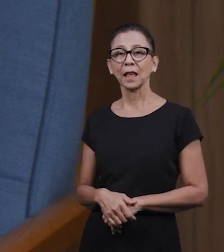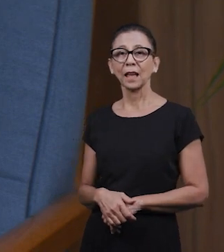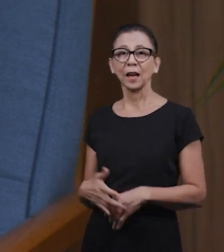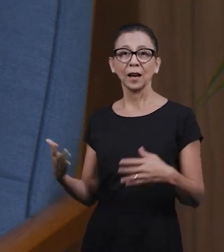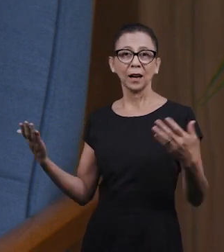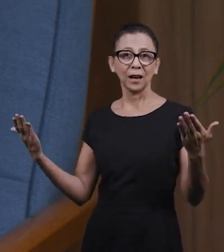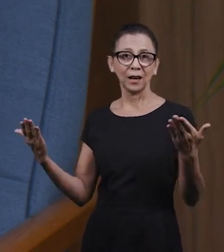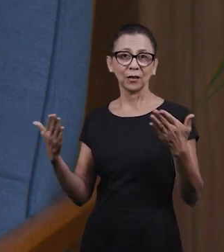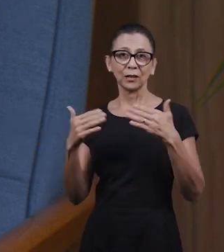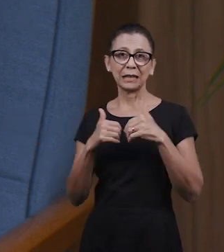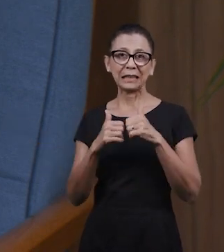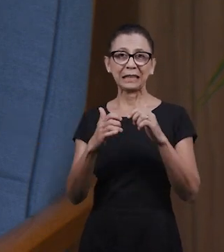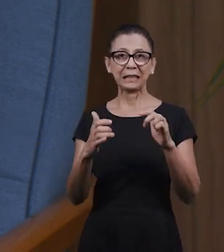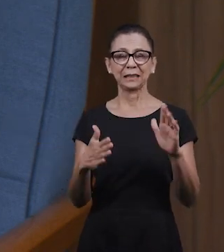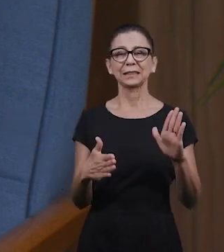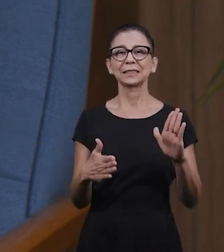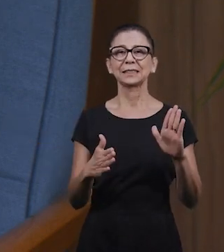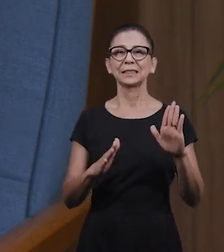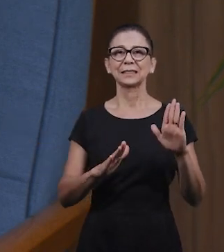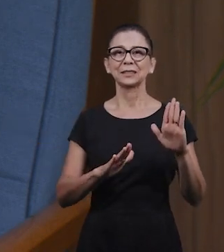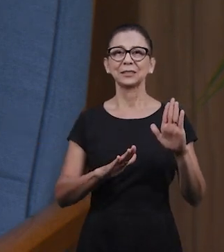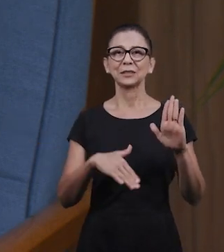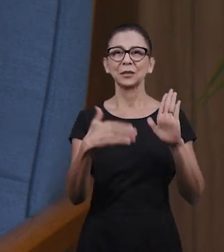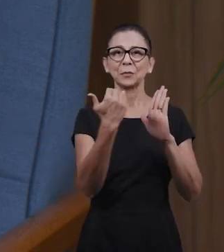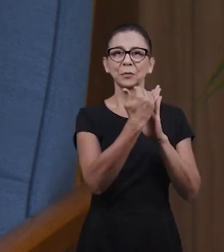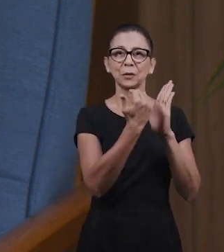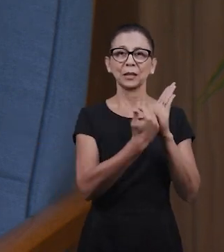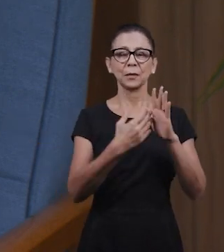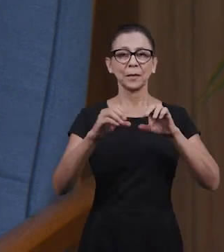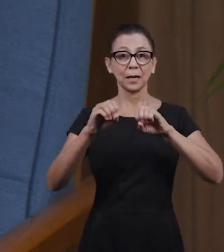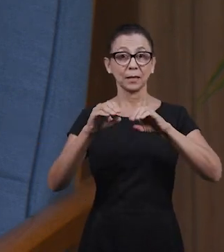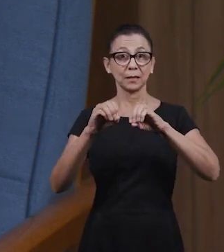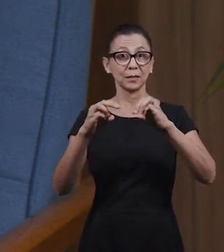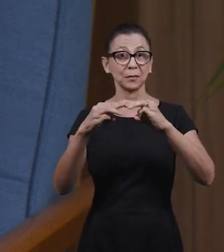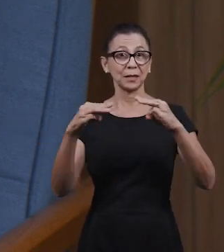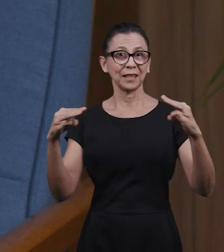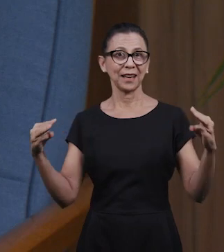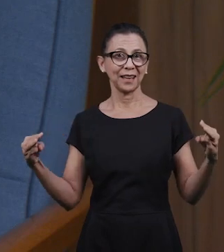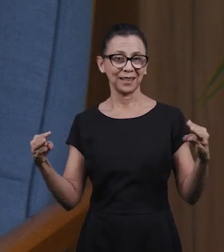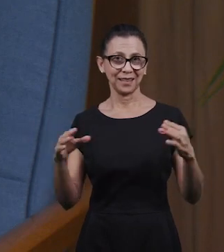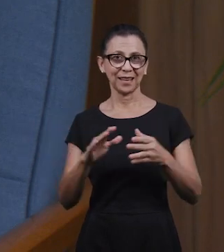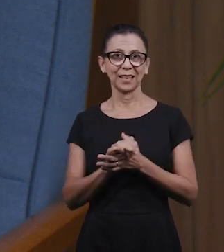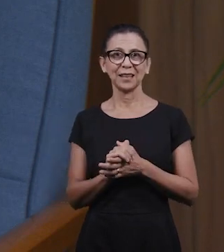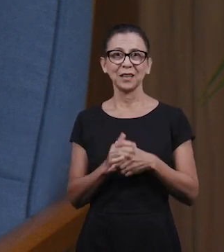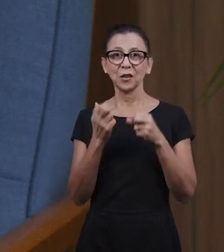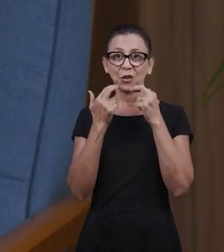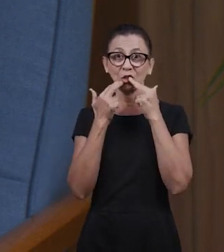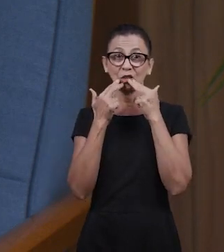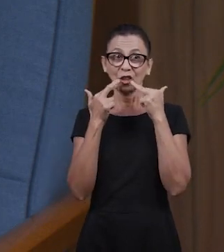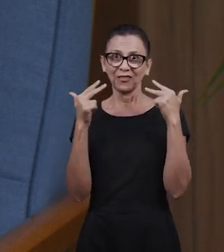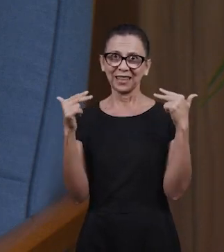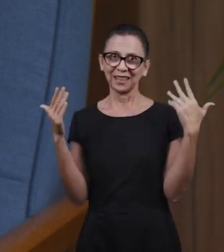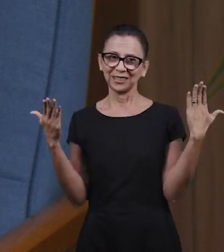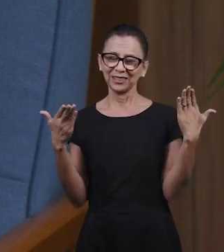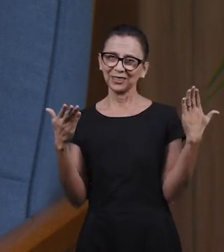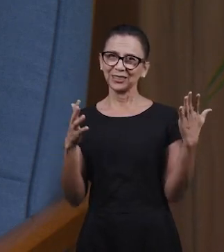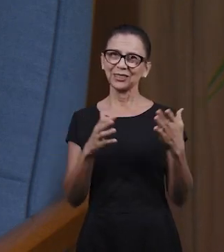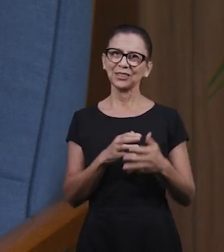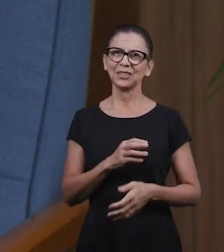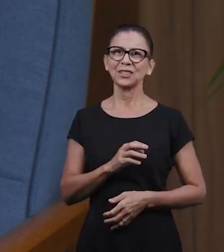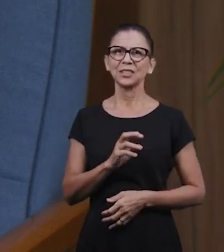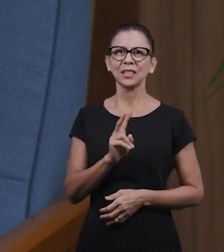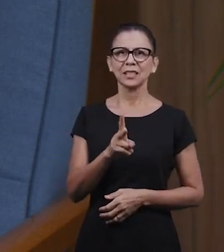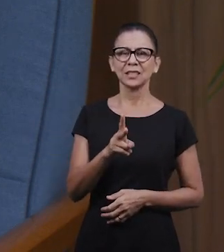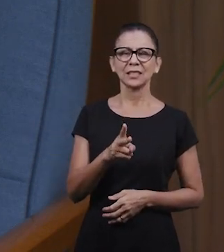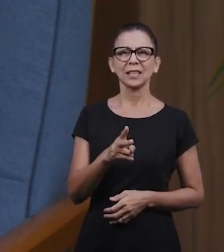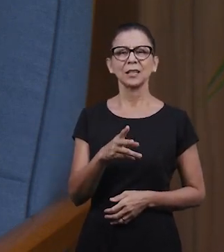Et nous commençons maintenant le volet Les sons du Manaïm. Et j'ai une nouveauté pour vous aujourd'hui. Toujours dans le volet Les sons du Manaïm,